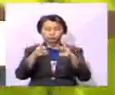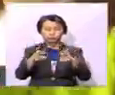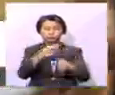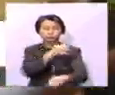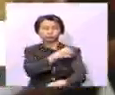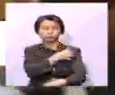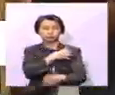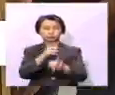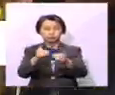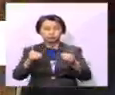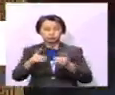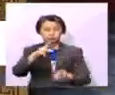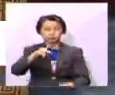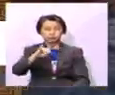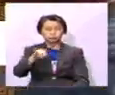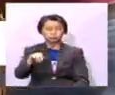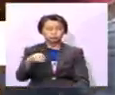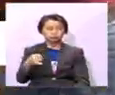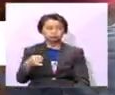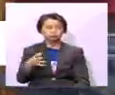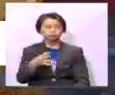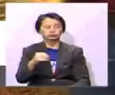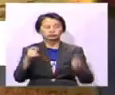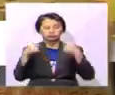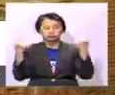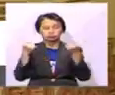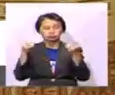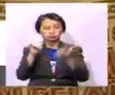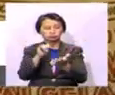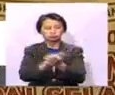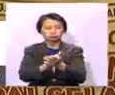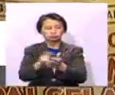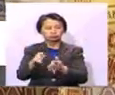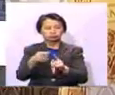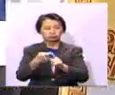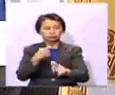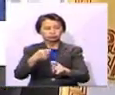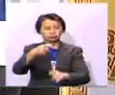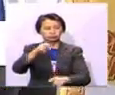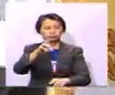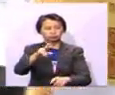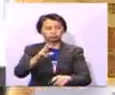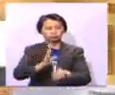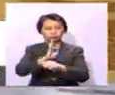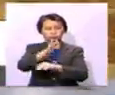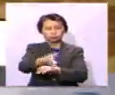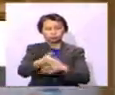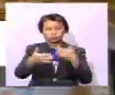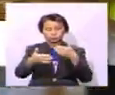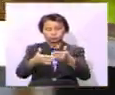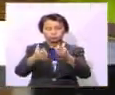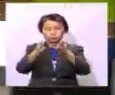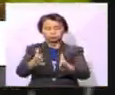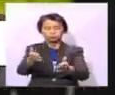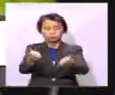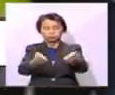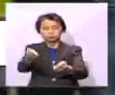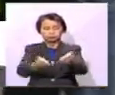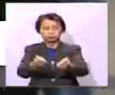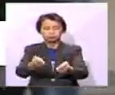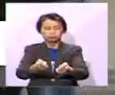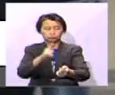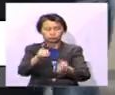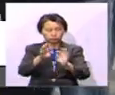Pegawai Daerah Petaling Roslina Muhammad Jani. Acara tersebut adalah inisiatif Prolintas untuk mendekati pengguna jalan raya